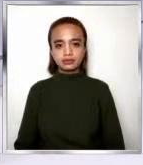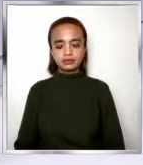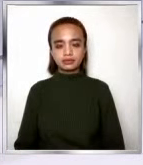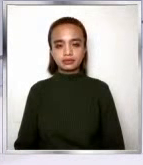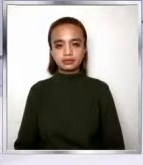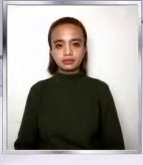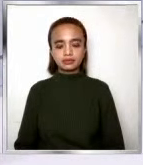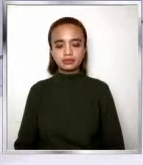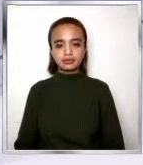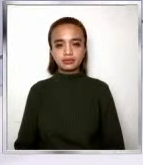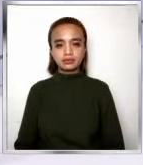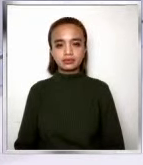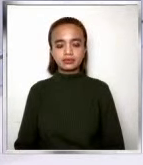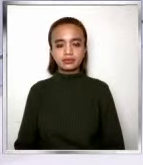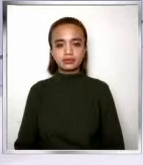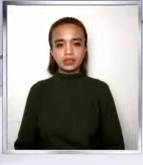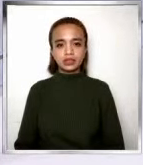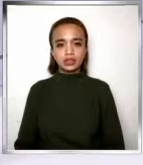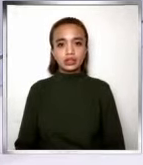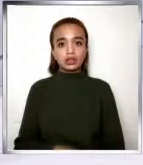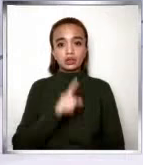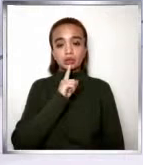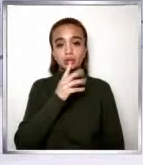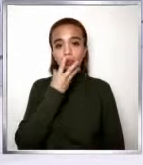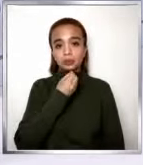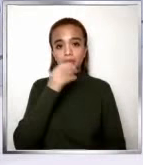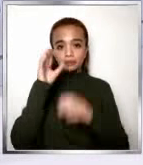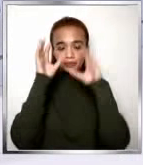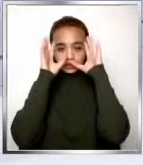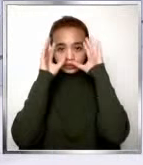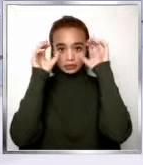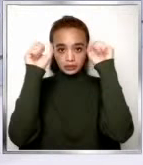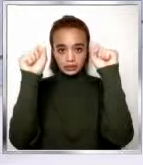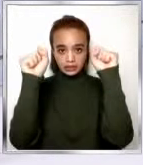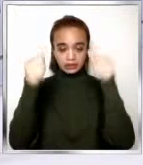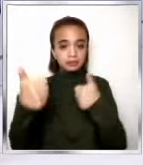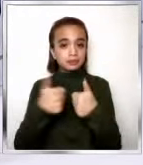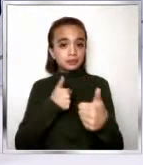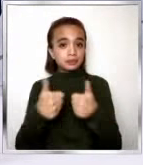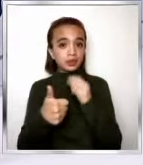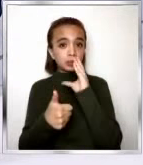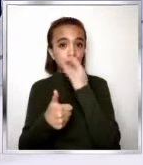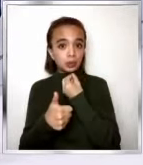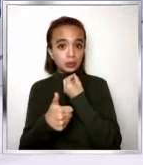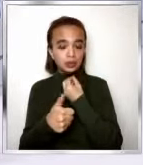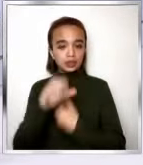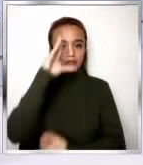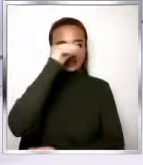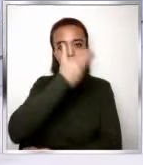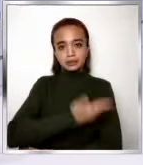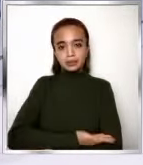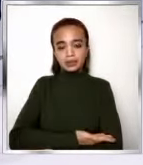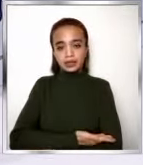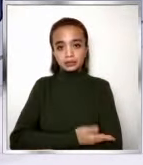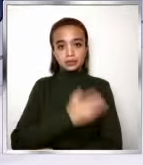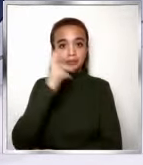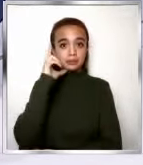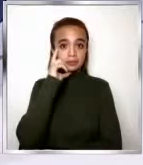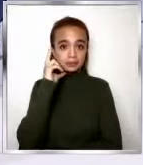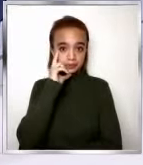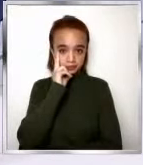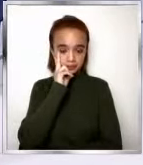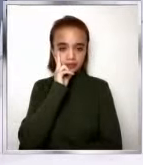Definitely out na raw si presidential, o sa presidential race ang anak na si Davao City Mayor Sara Duterte ayon kay Pangulong